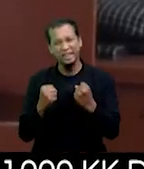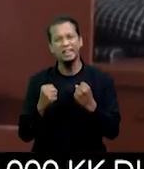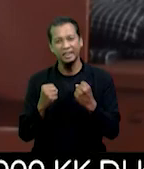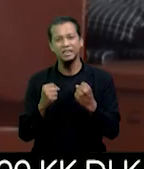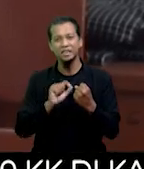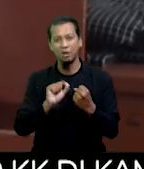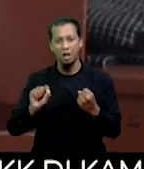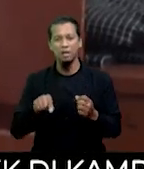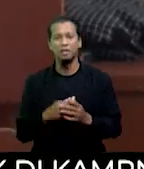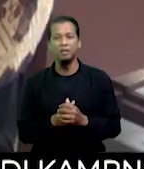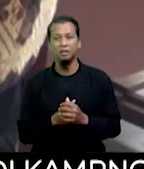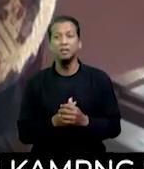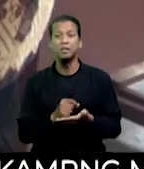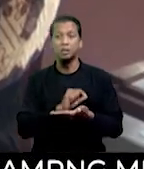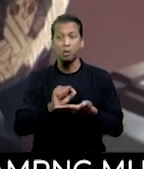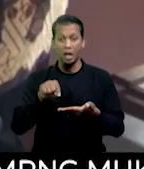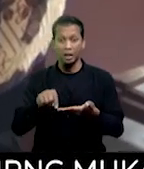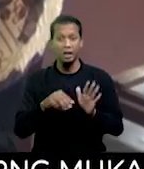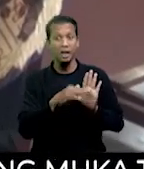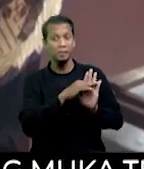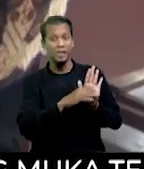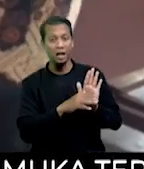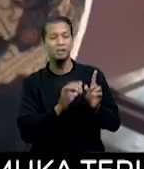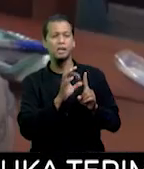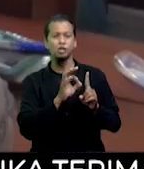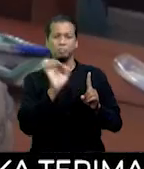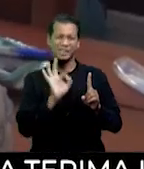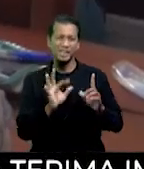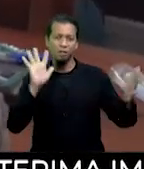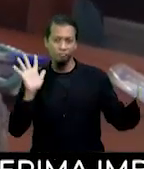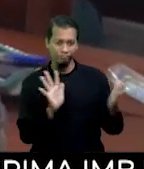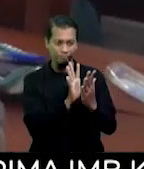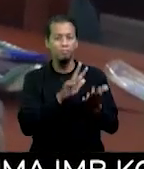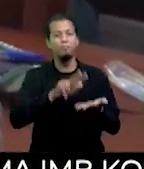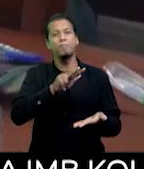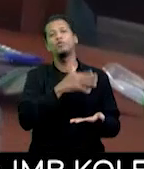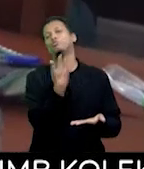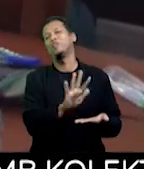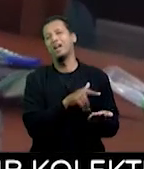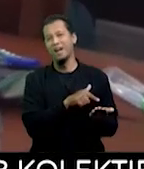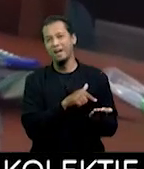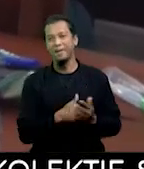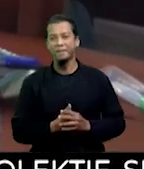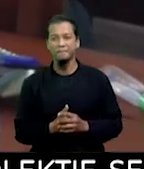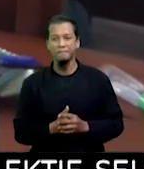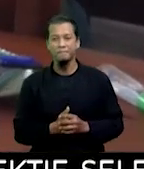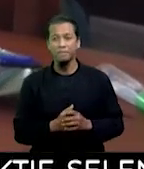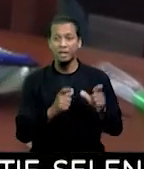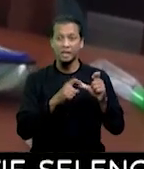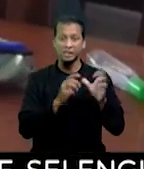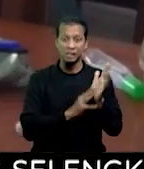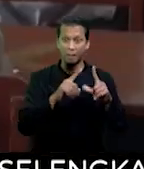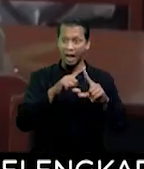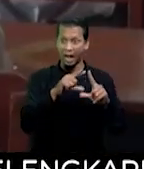menerapkan kebijakan 100% tatap muka. Sama seperti DKI Jakarta, SMA 2 Surabaya juga menerapkan durasi 6 jam